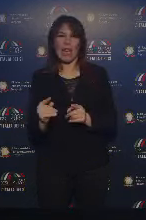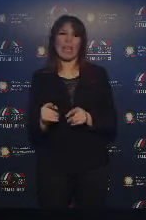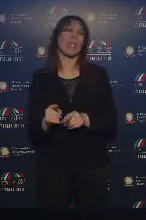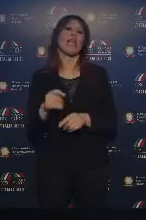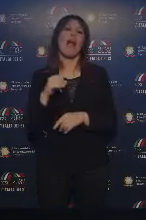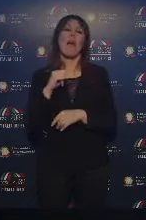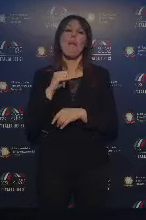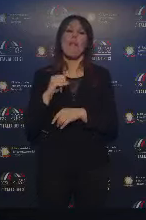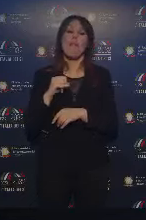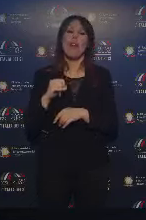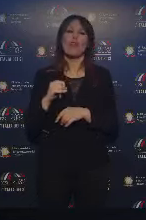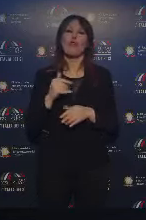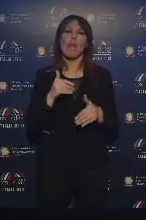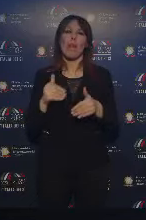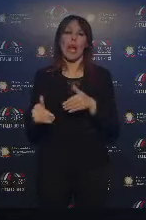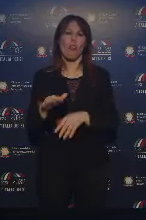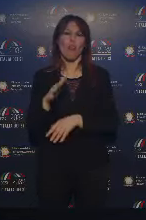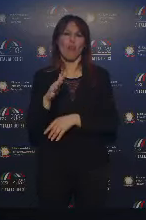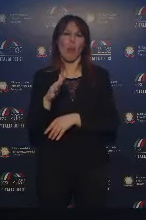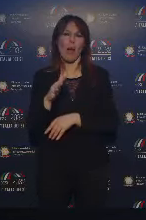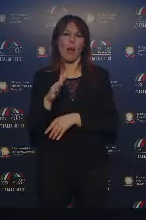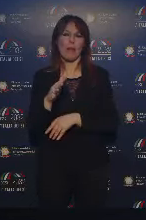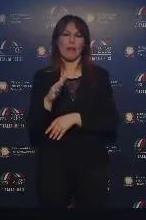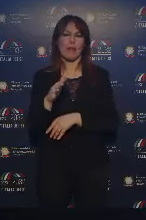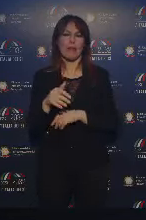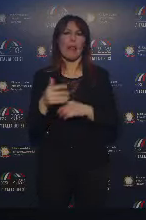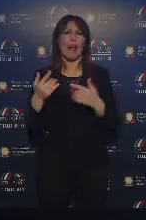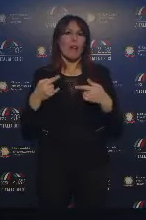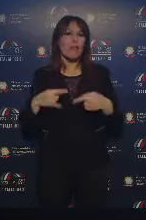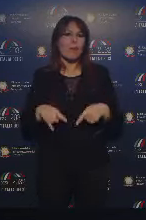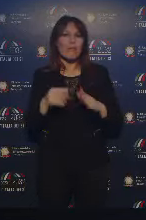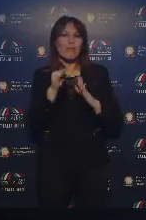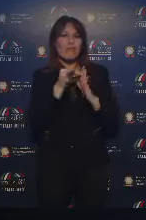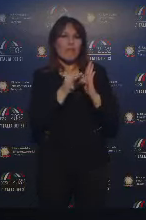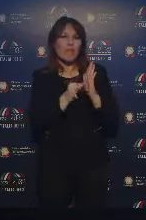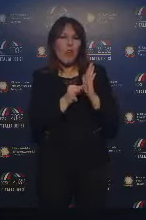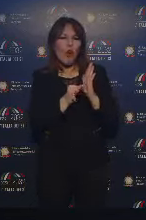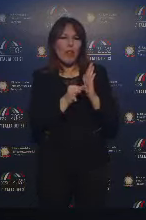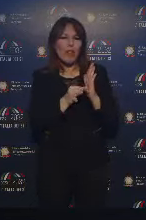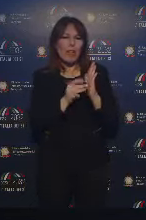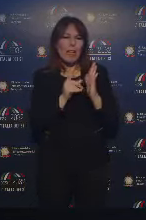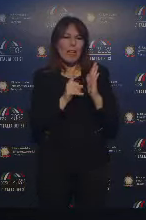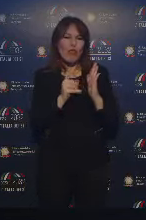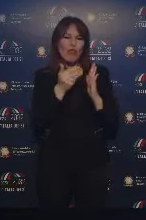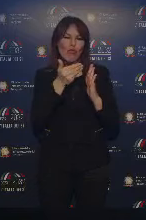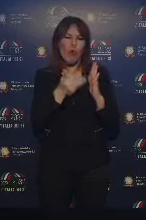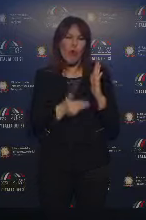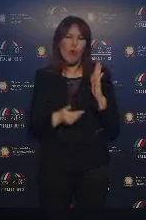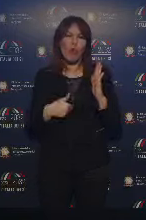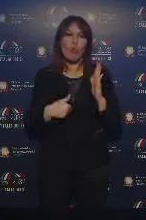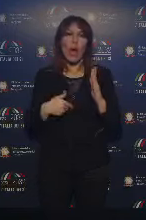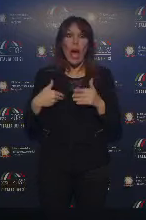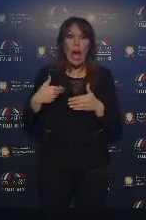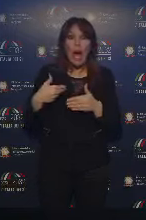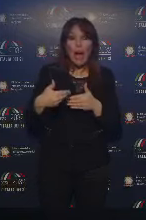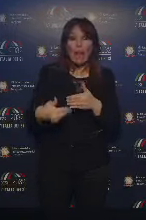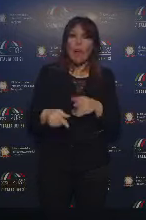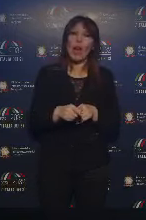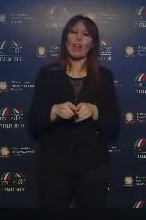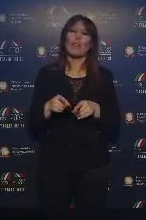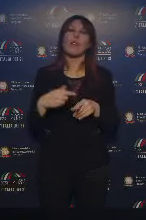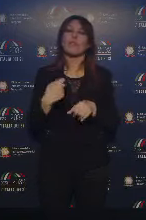mezzo miliardo Questo è quello che c'è all'ordine del giorno andando avanti Nelle nuove opere in